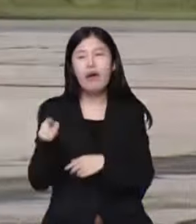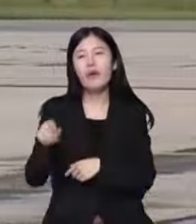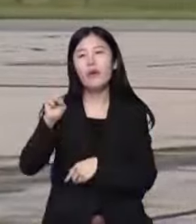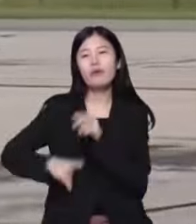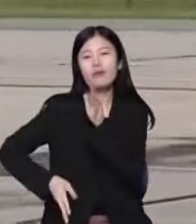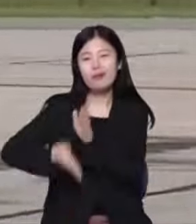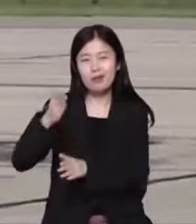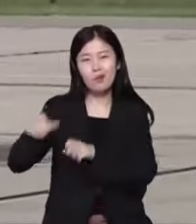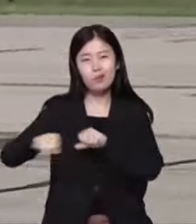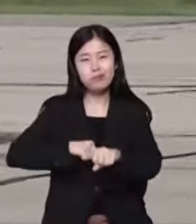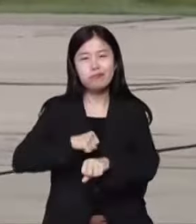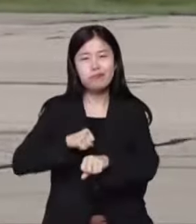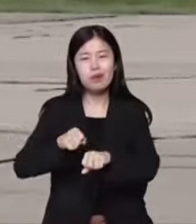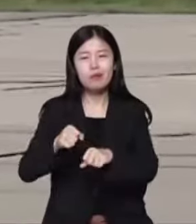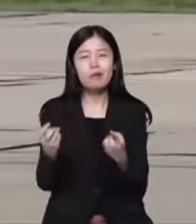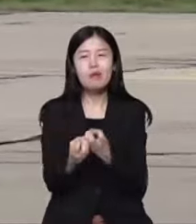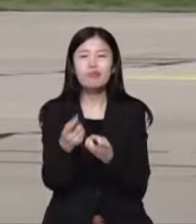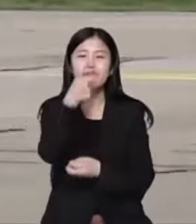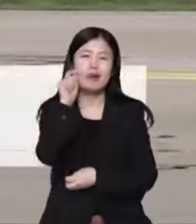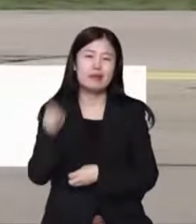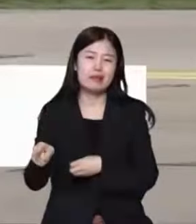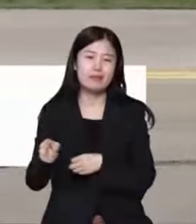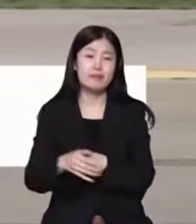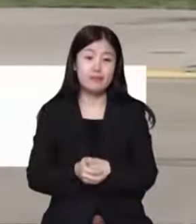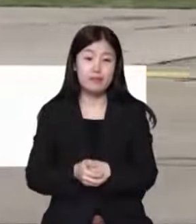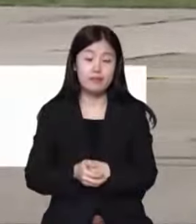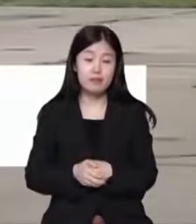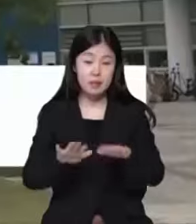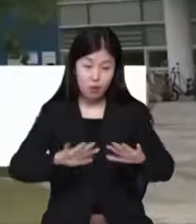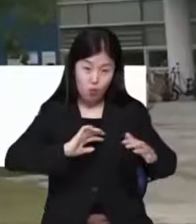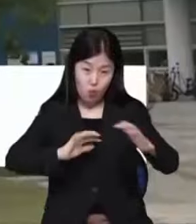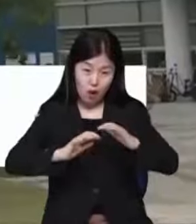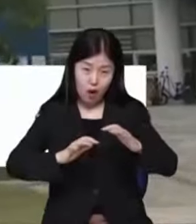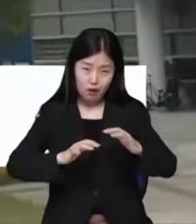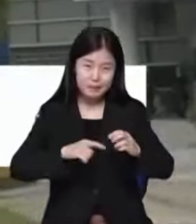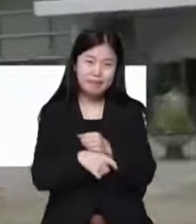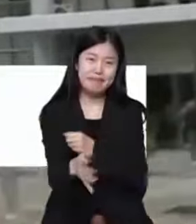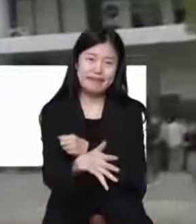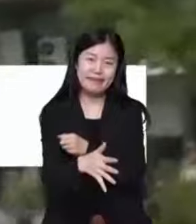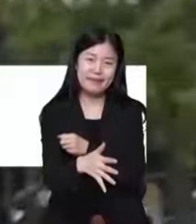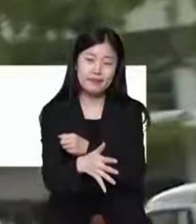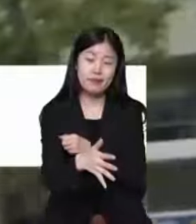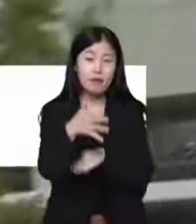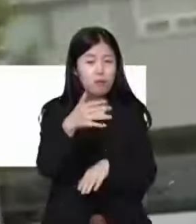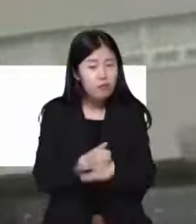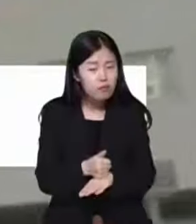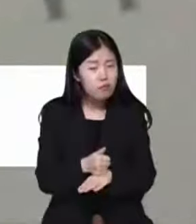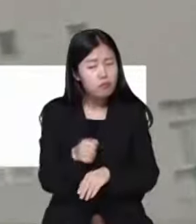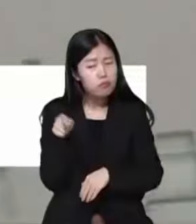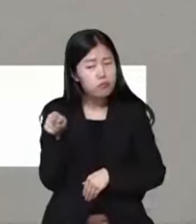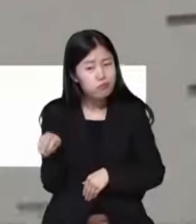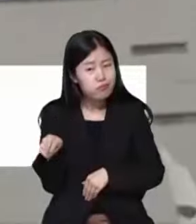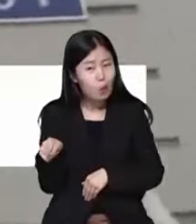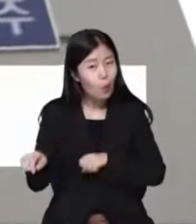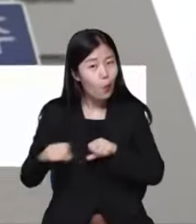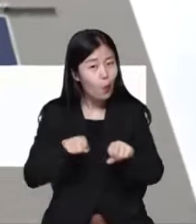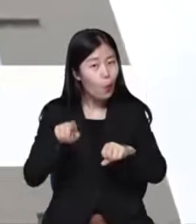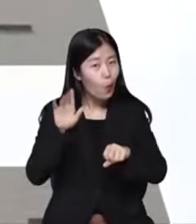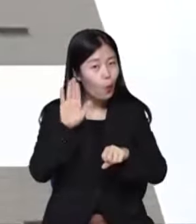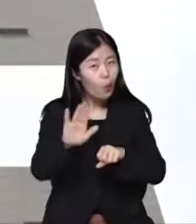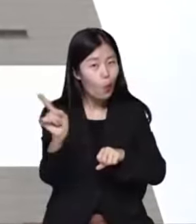드러냈다는 평가입니다. 3자 회동이 무위로 돌아가면서 이제는 광주시가 어떻게 대응하느냐에 관심이